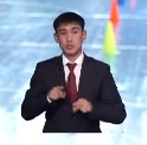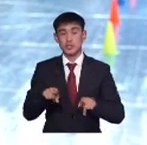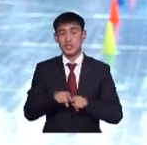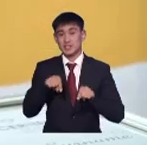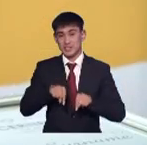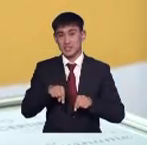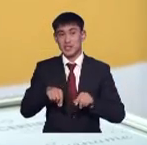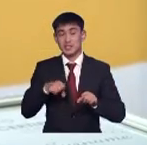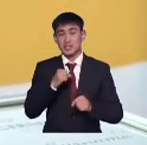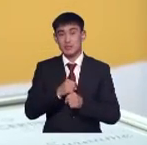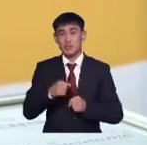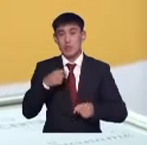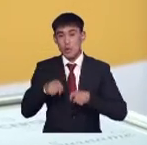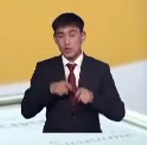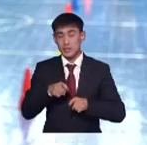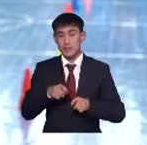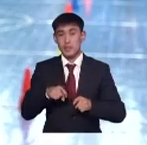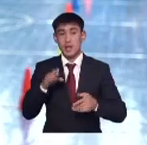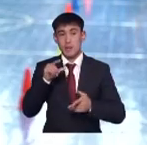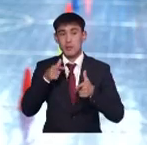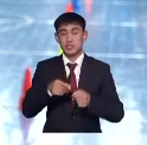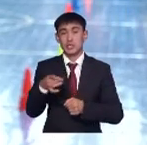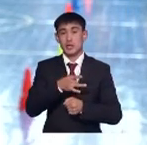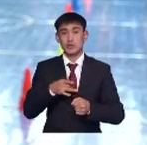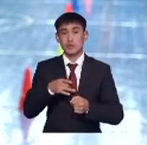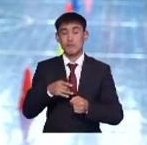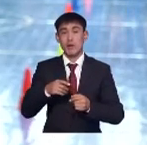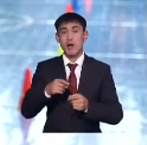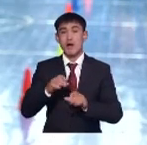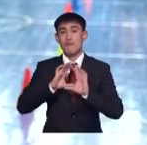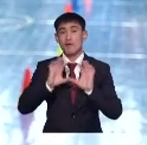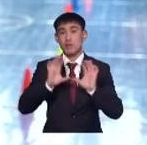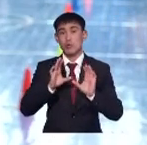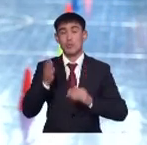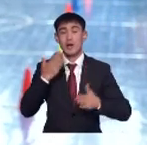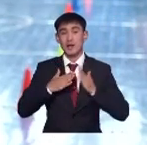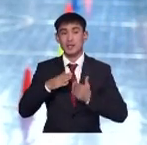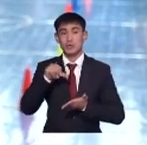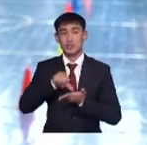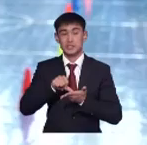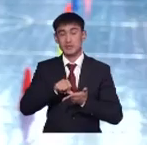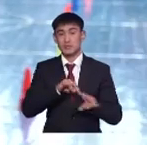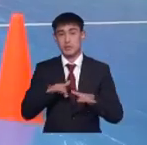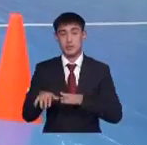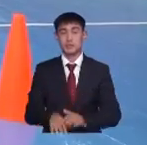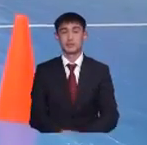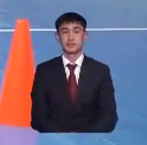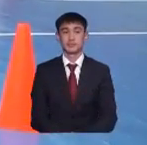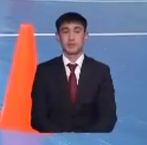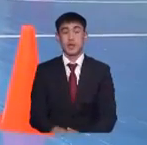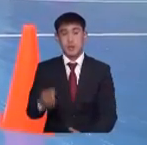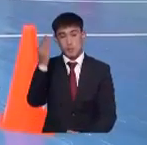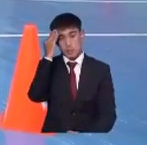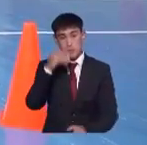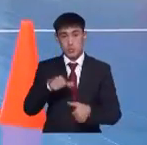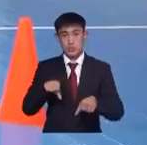находится здесь, занимается легкой атлетикой. А я посещаю районную секцию по волейболу. Мы очень рады быть частью этого мероприятия. По мнению